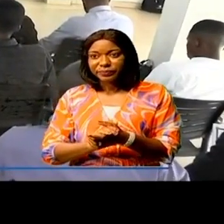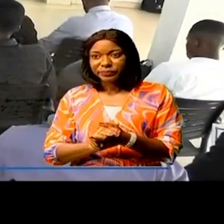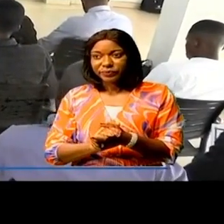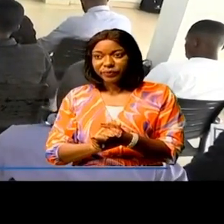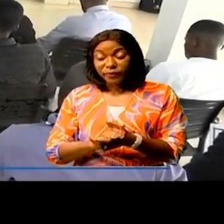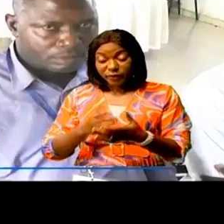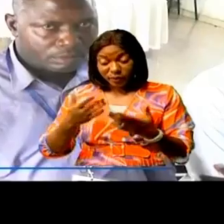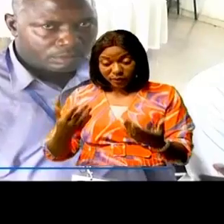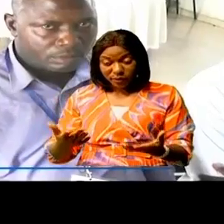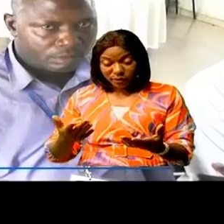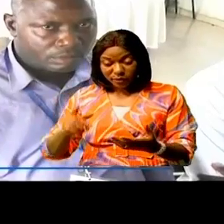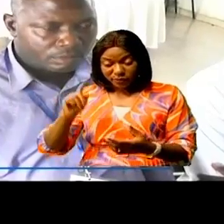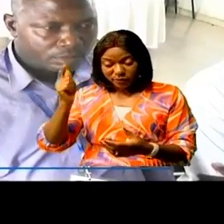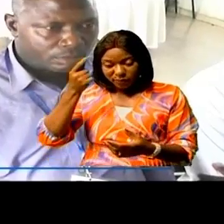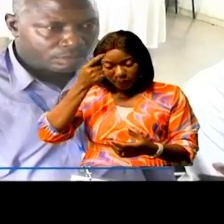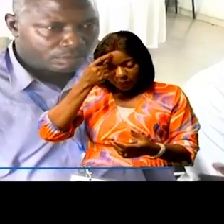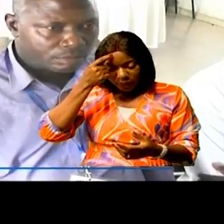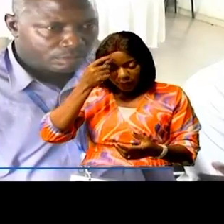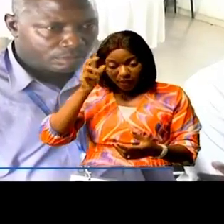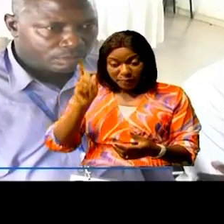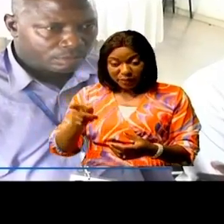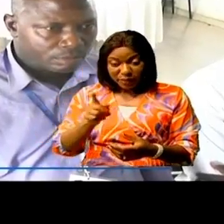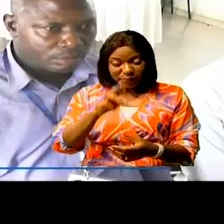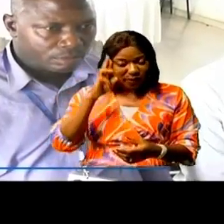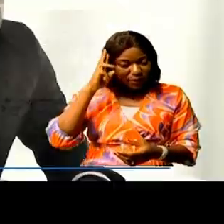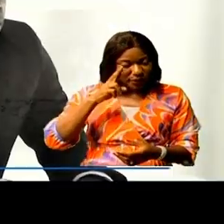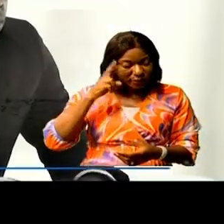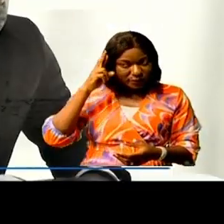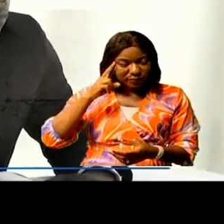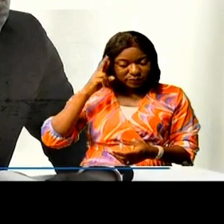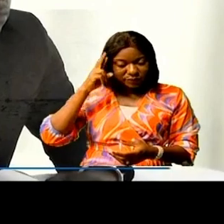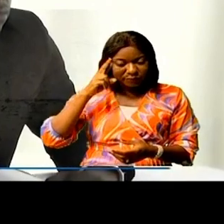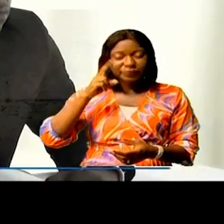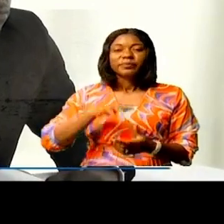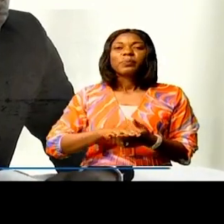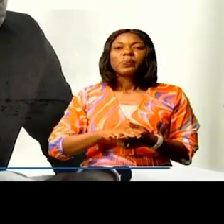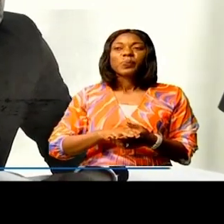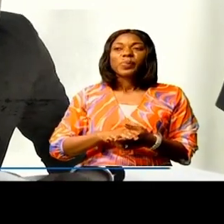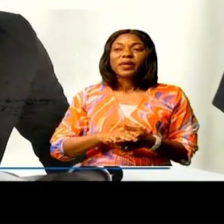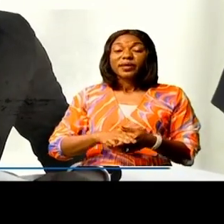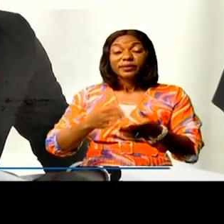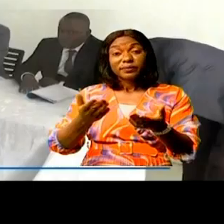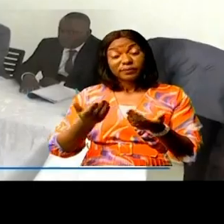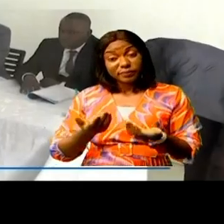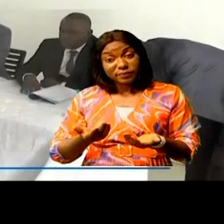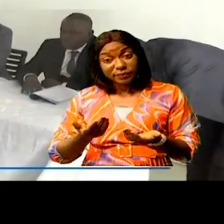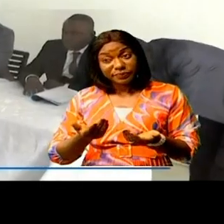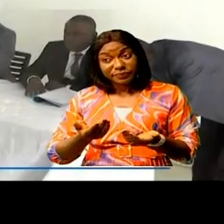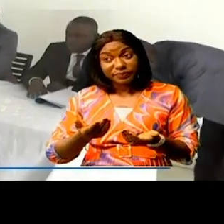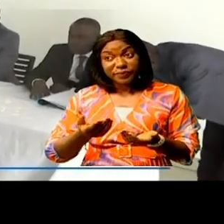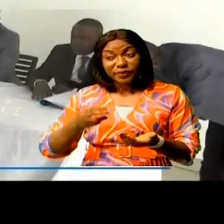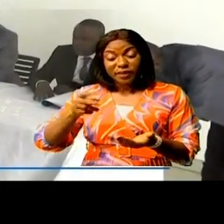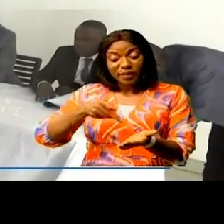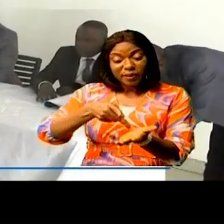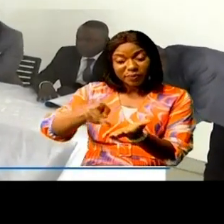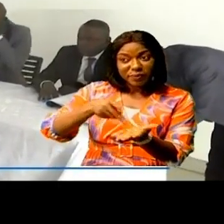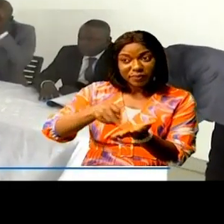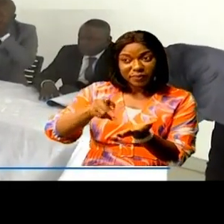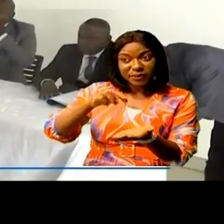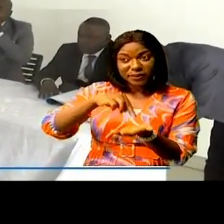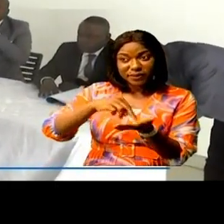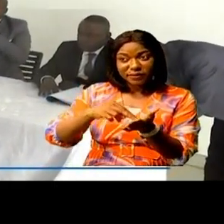qu'à son gouvernement. Parmi les raisons qui ont milité à ces choix, les réajustements des salaires des fonctionnaires de l'État,